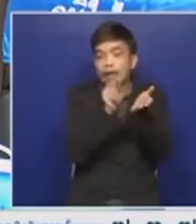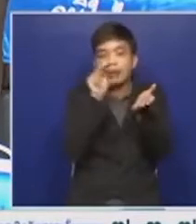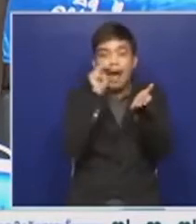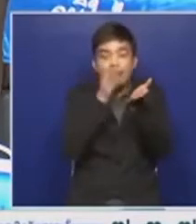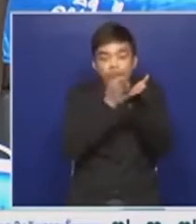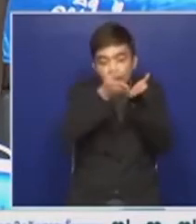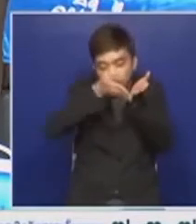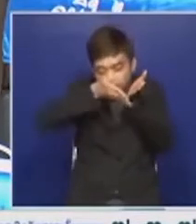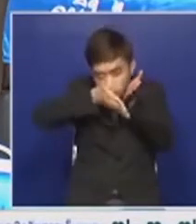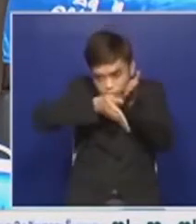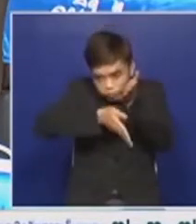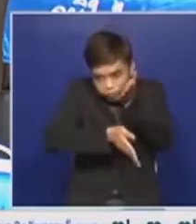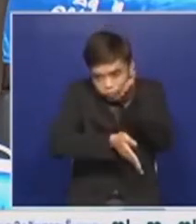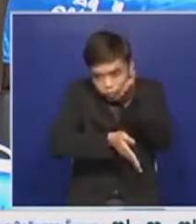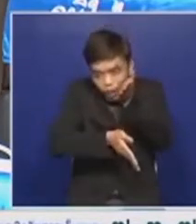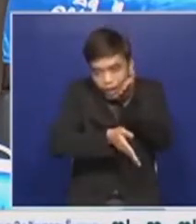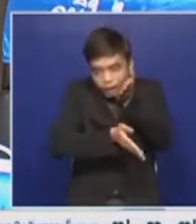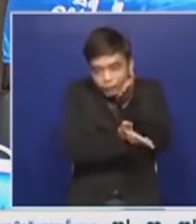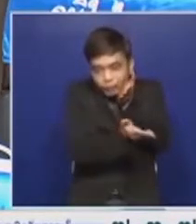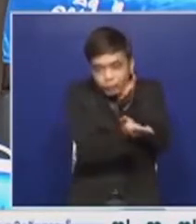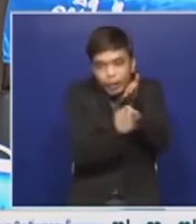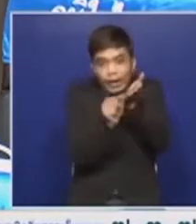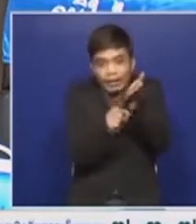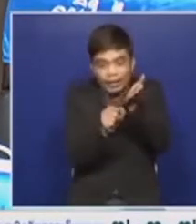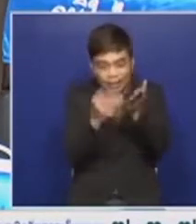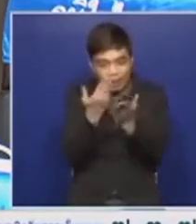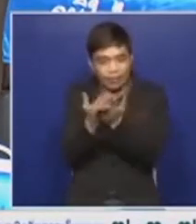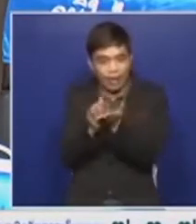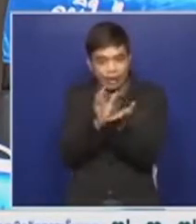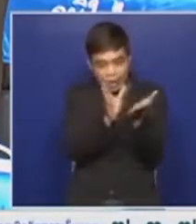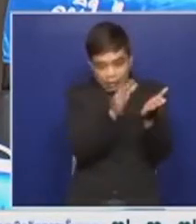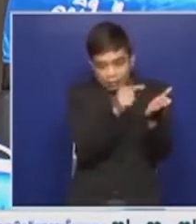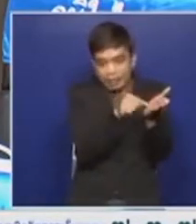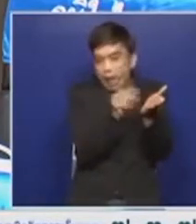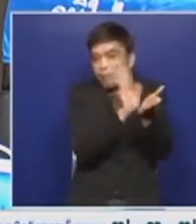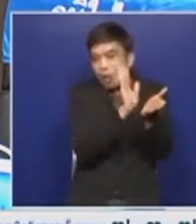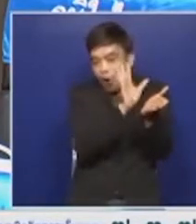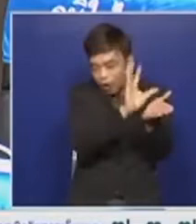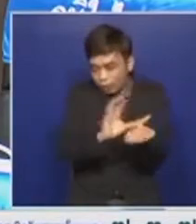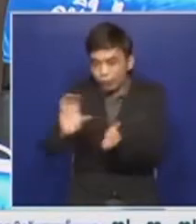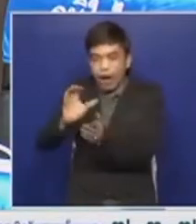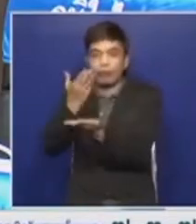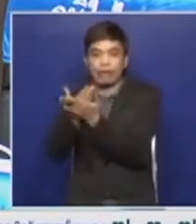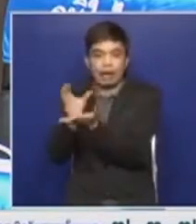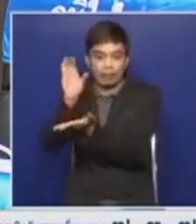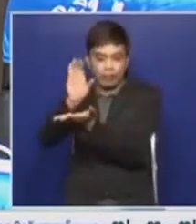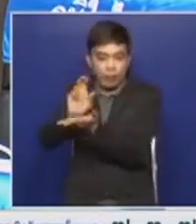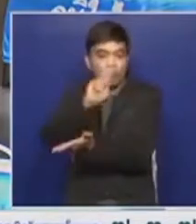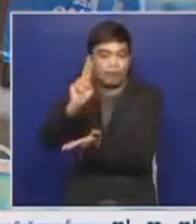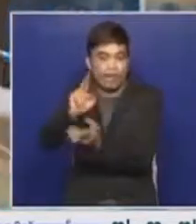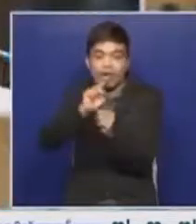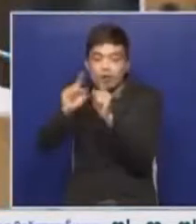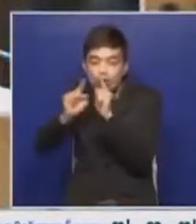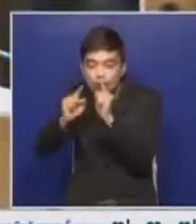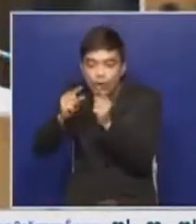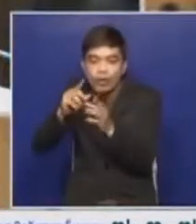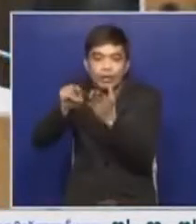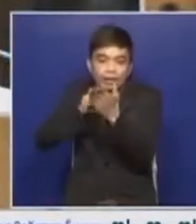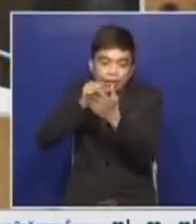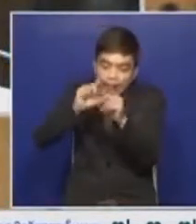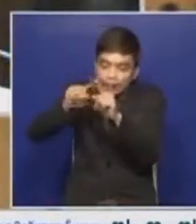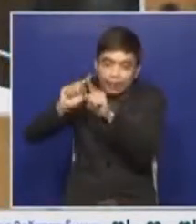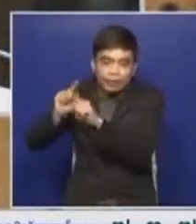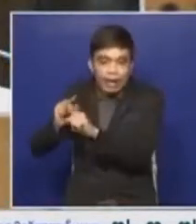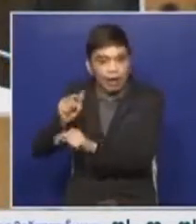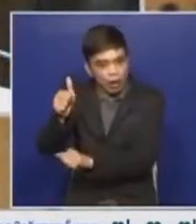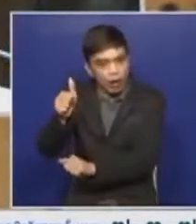แล้วนำเงินดังกล่าวไปใช้เพื่อลงประชามติอ่าเพื่อสร้างโอกาสที่ประเทศไทยจะออกจากความขัดแย้งเราทำได้และคุ้มและ